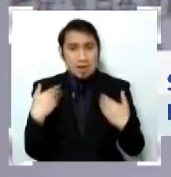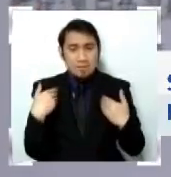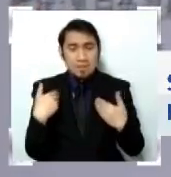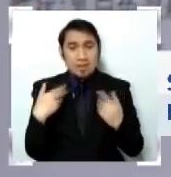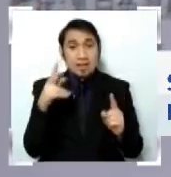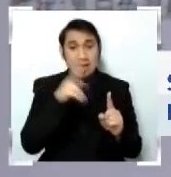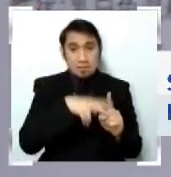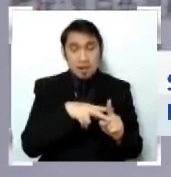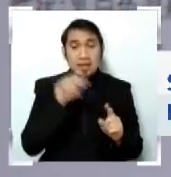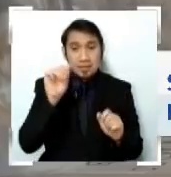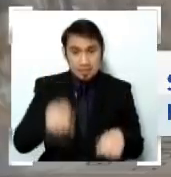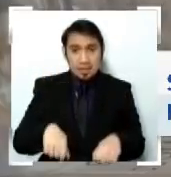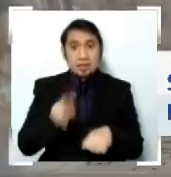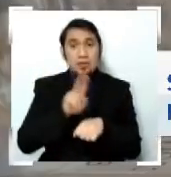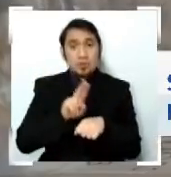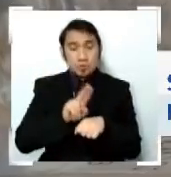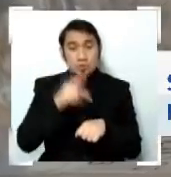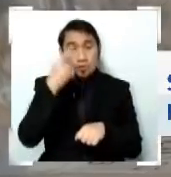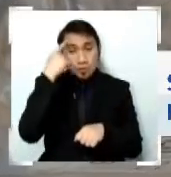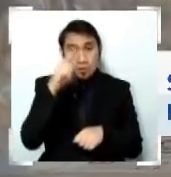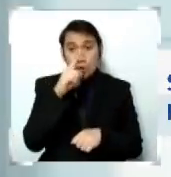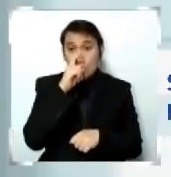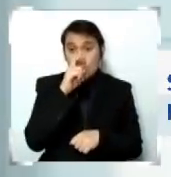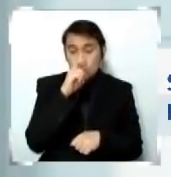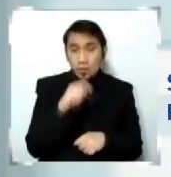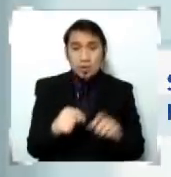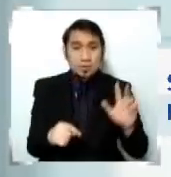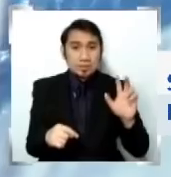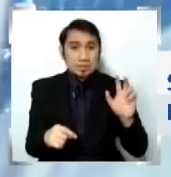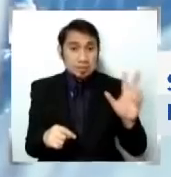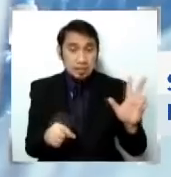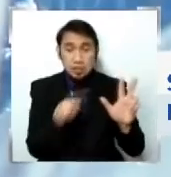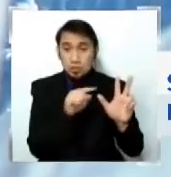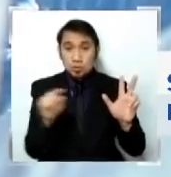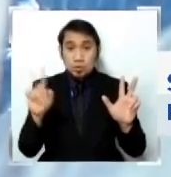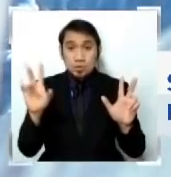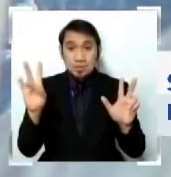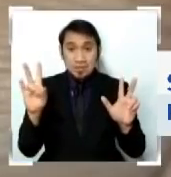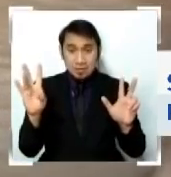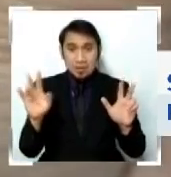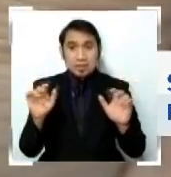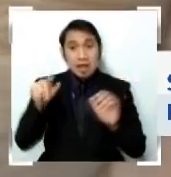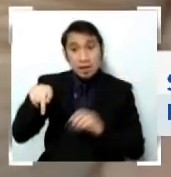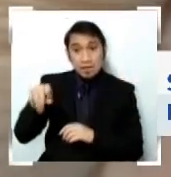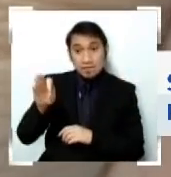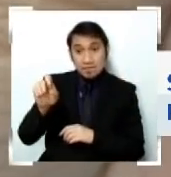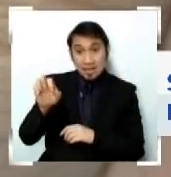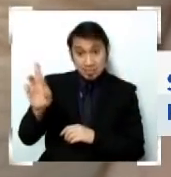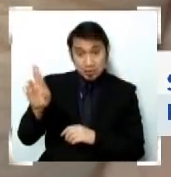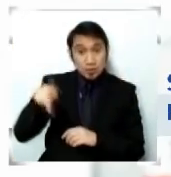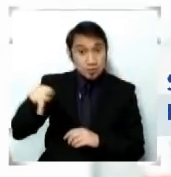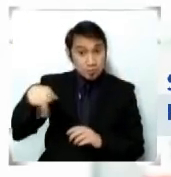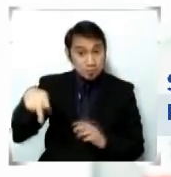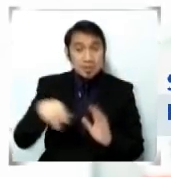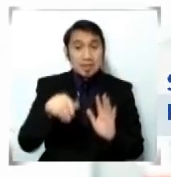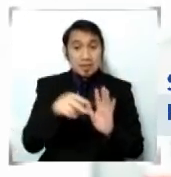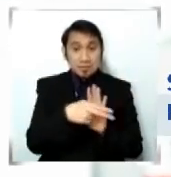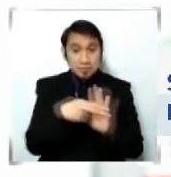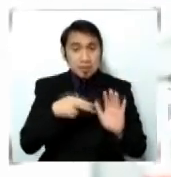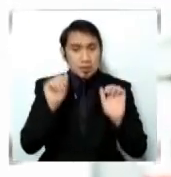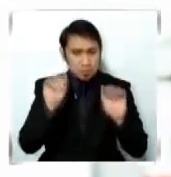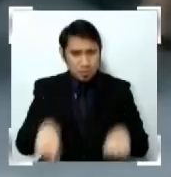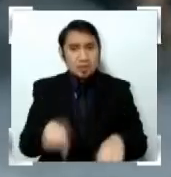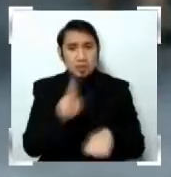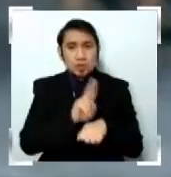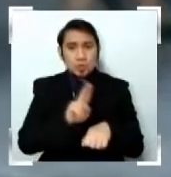magamit ang bakuna nila sa mga edad 3 hanggang 17. Pfizer pa lang ang bakunang pwede sa mga bata sa Pilipinas, pero sa mga edad 12 pataas